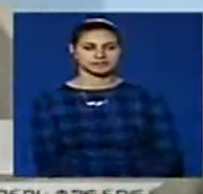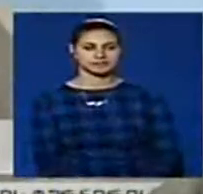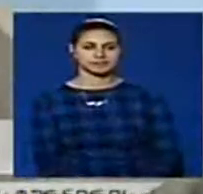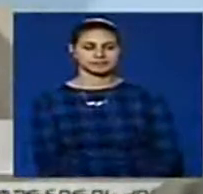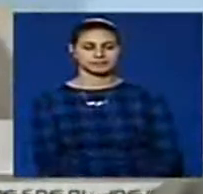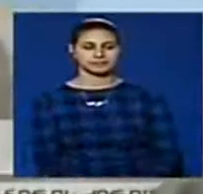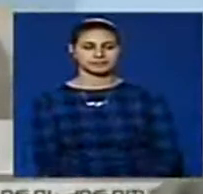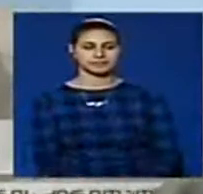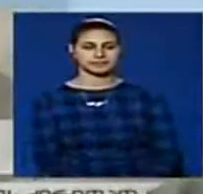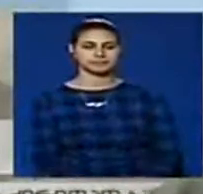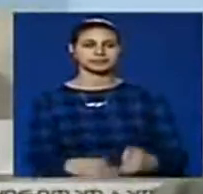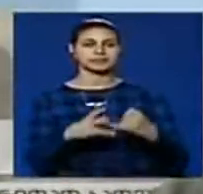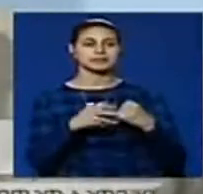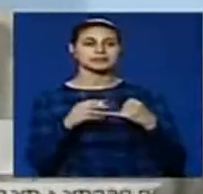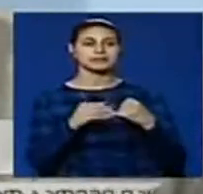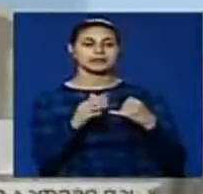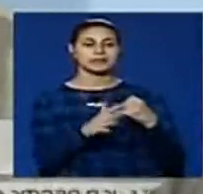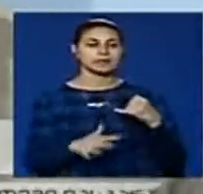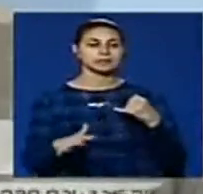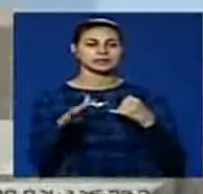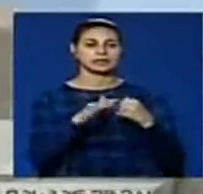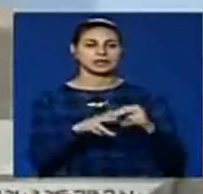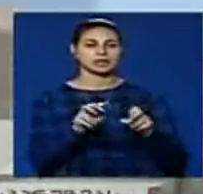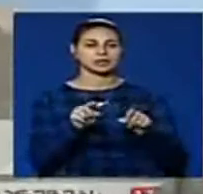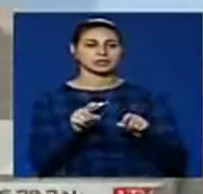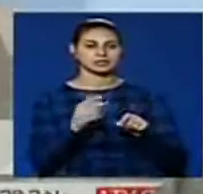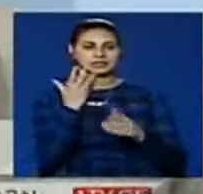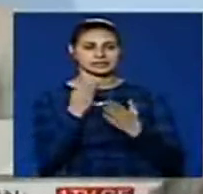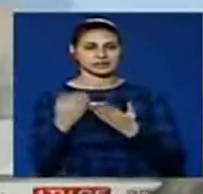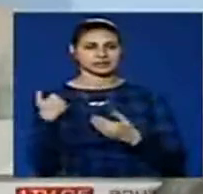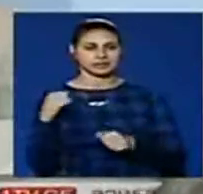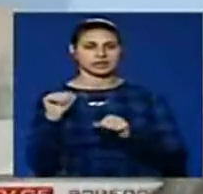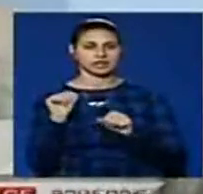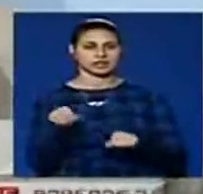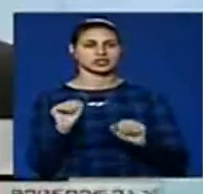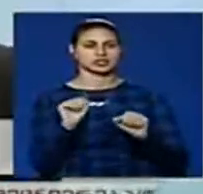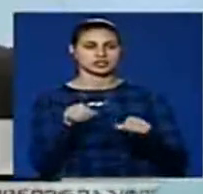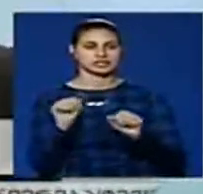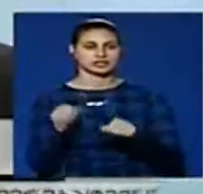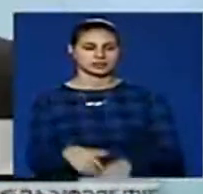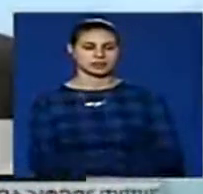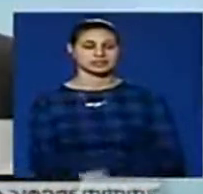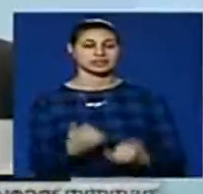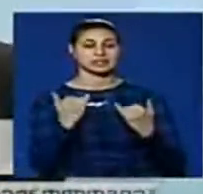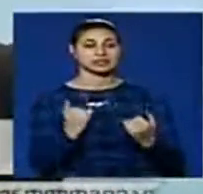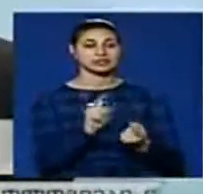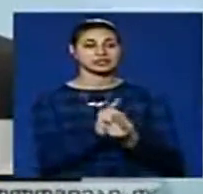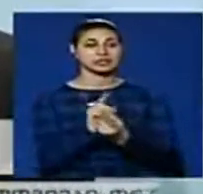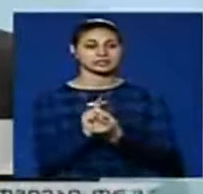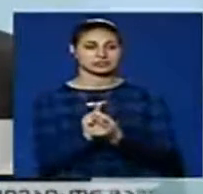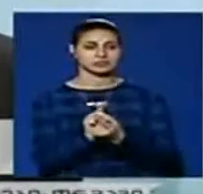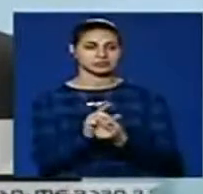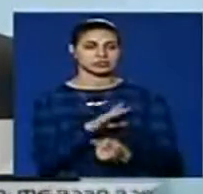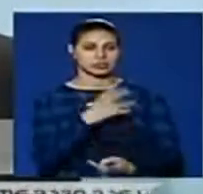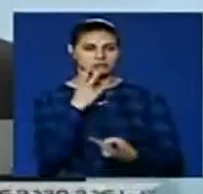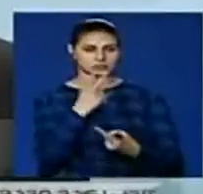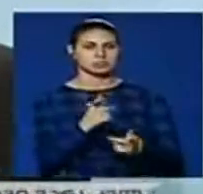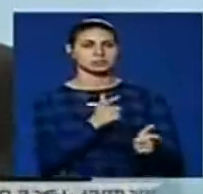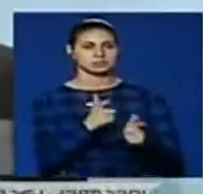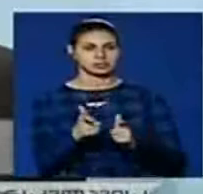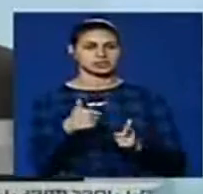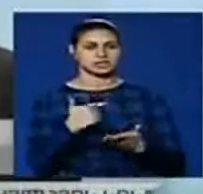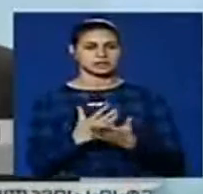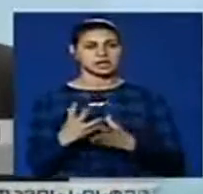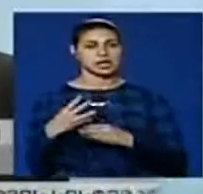კერძოდ კი ტერიტორიული მთლიანობის და სუვერენიტეტის მხარდაჭერის შესაძლებლობას. დღევანდელმა შეხვედრამ აჩვენა ჩვენი მტკიცე მზადყოფნა